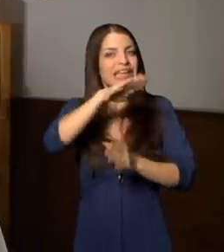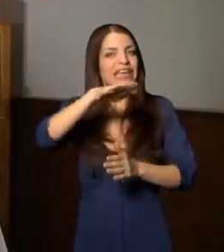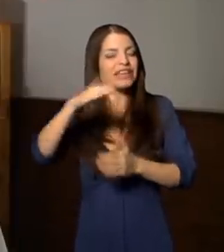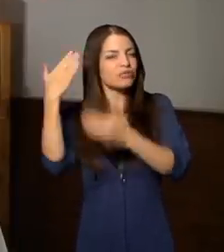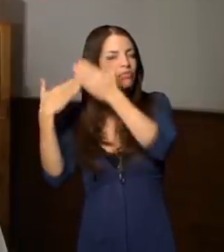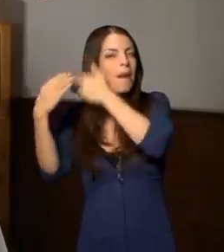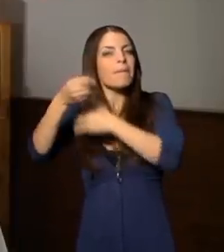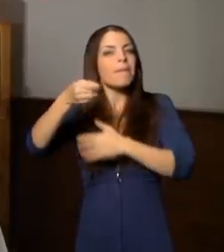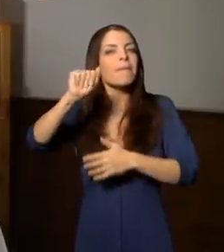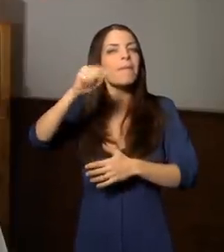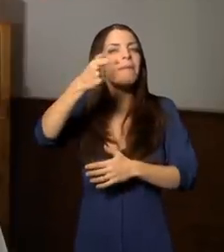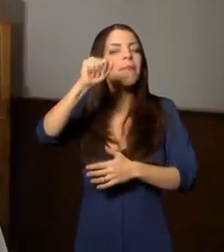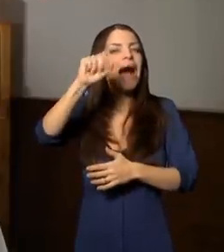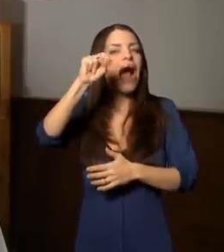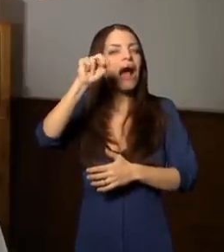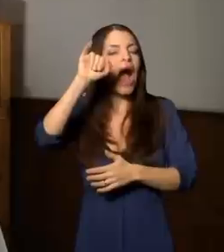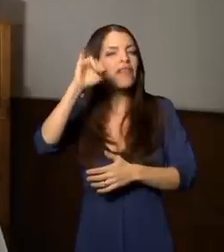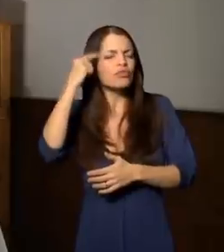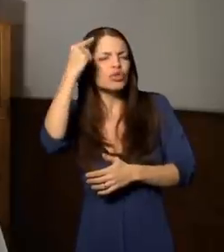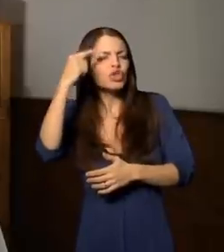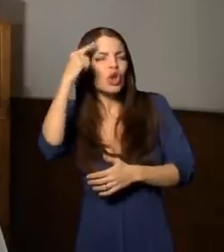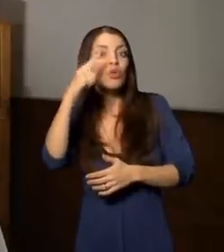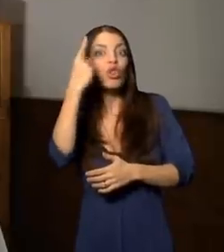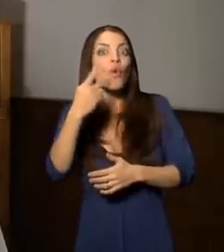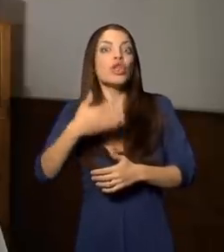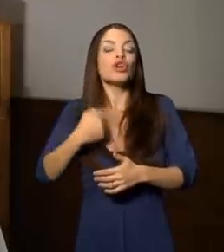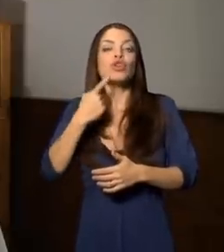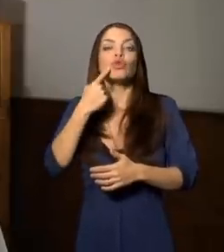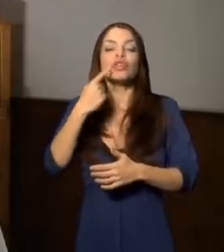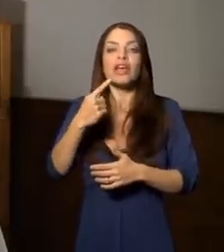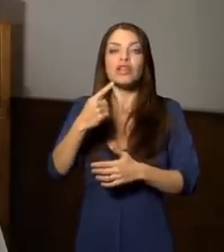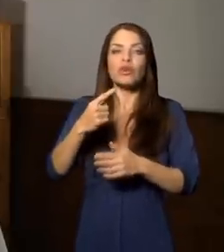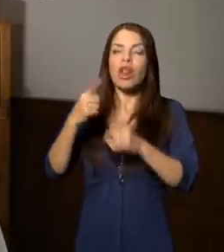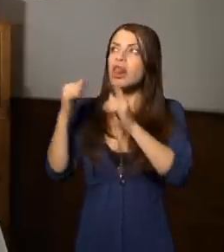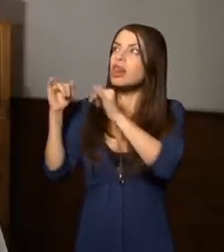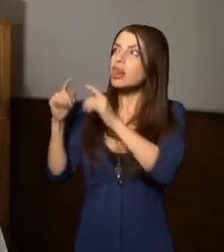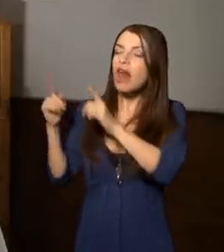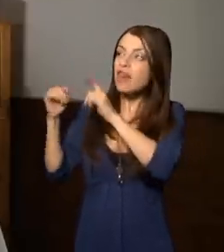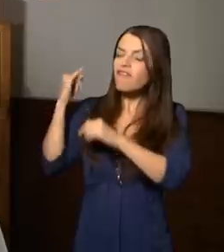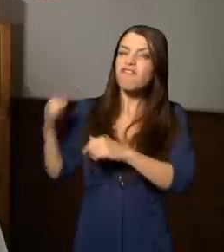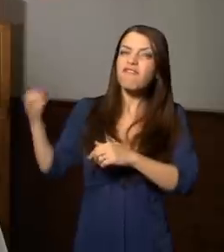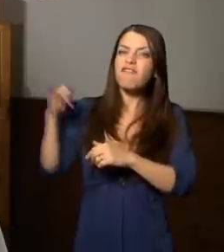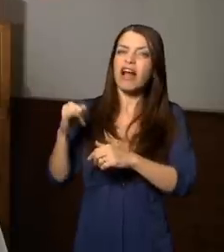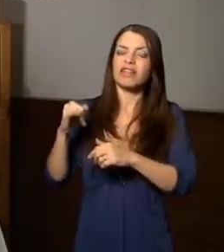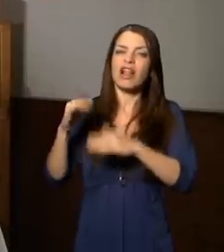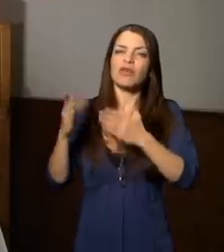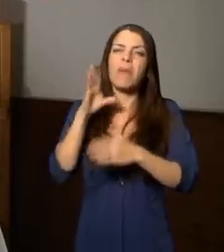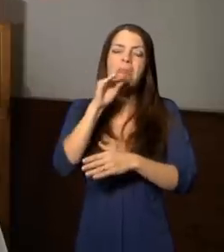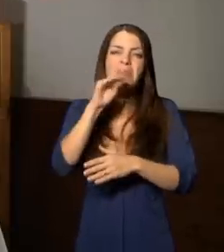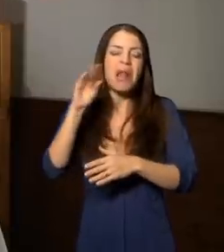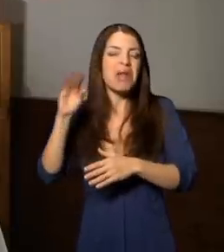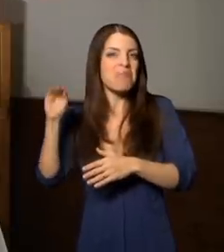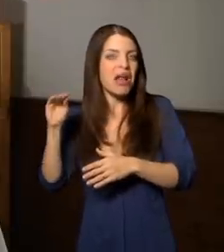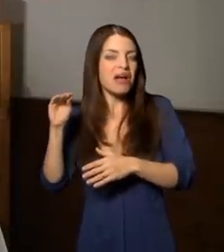Il-pagani kienu jaħsbu li l-ewwel ridu jikkonvinċu lill-Alat tagħhom biex jgħinuhom. Għalhekk kienu jgħidu ħafna